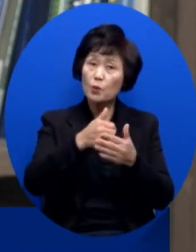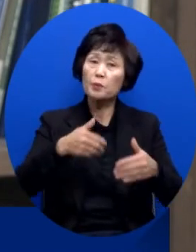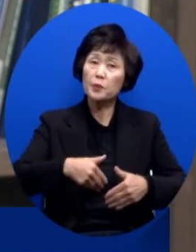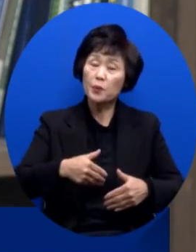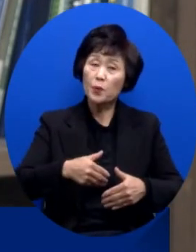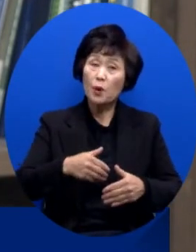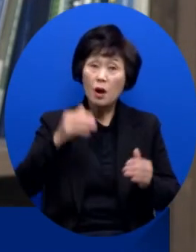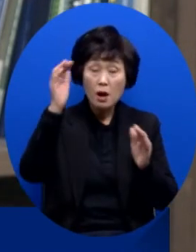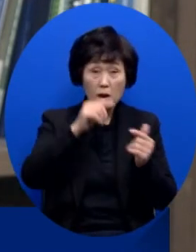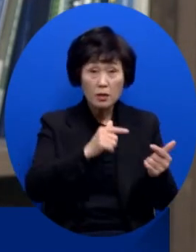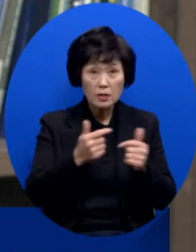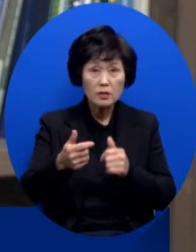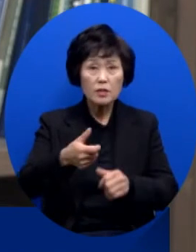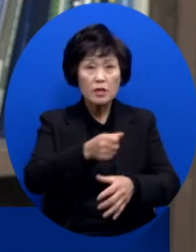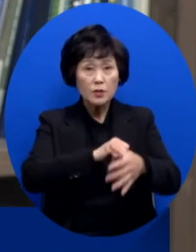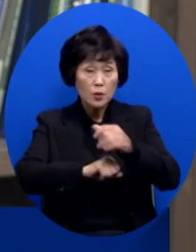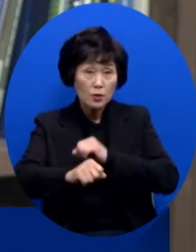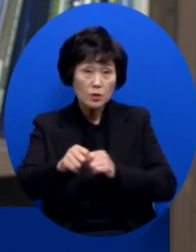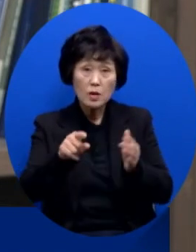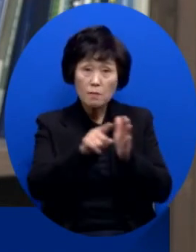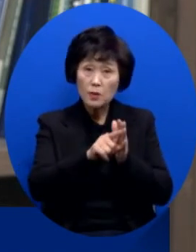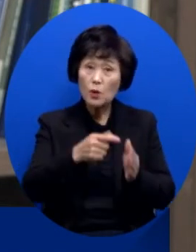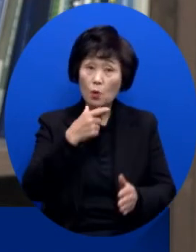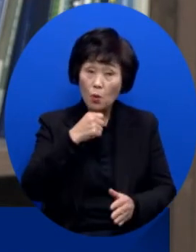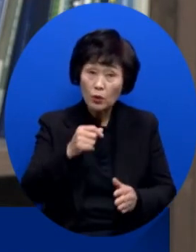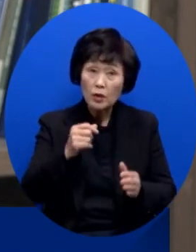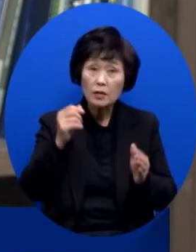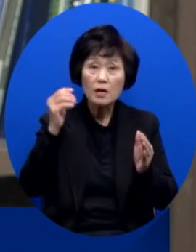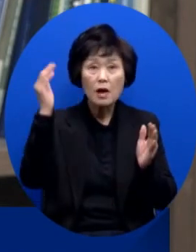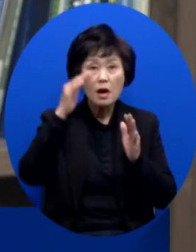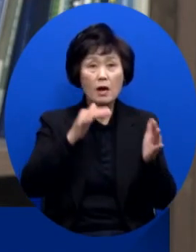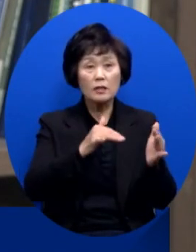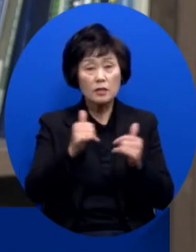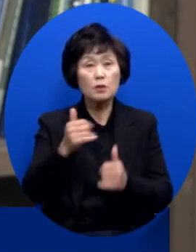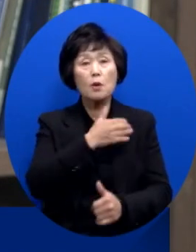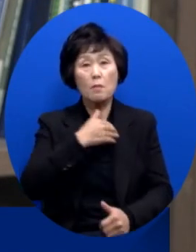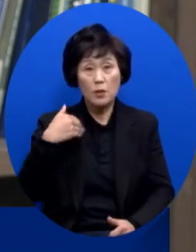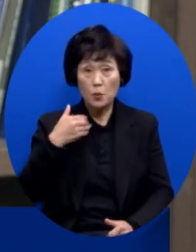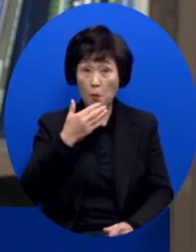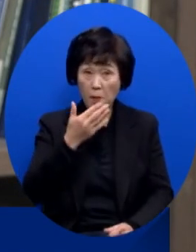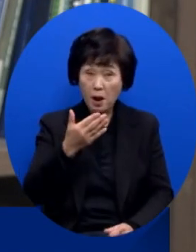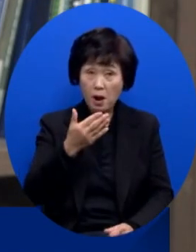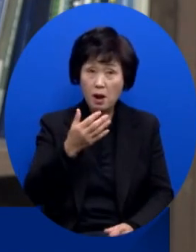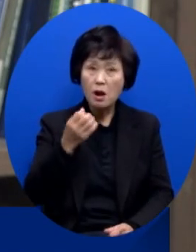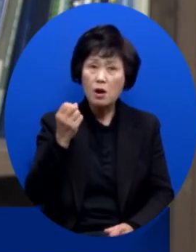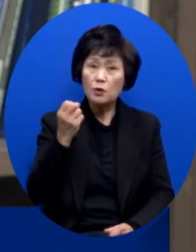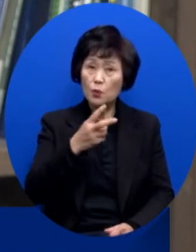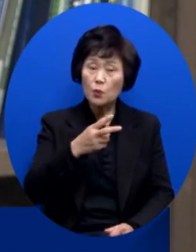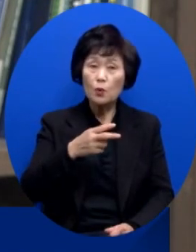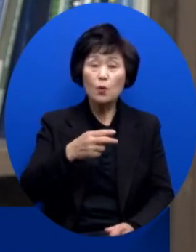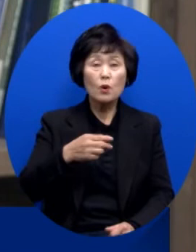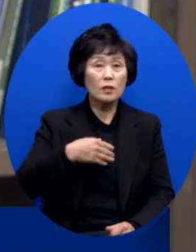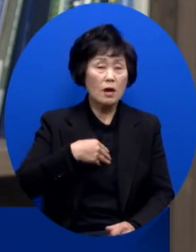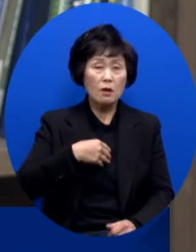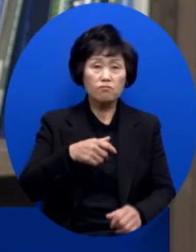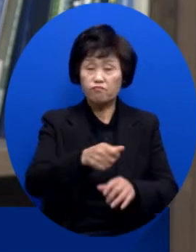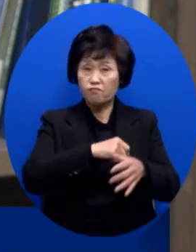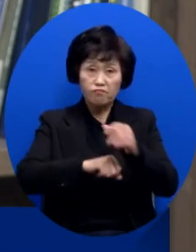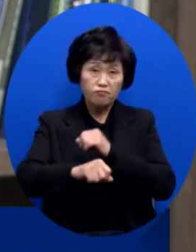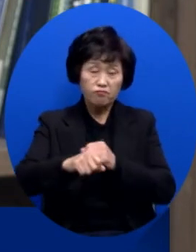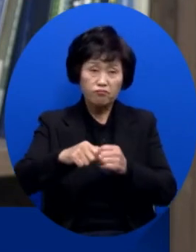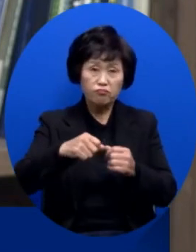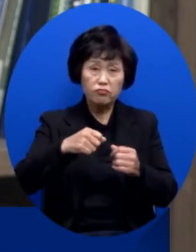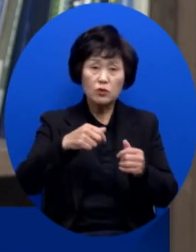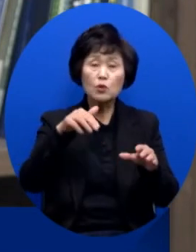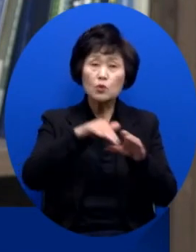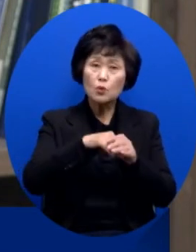적극적인 시장 경호원 학생들은 그 학생들의 필요도 반죽 시켜주고 어 나는 뭐 적극적 이적요 받고 싶진 않다